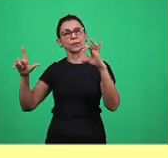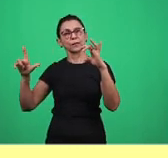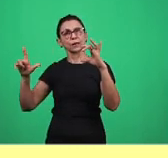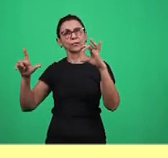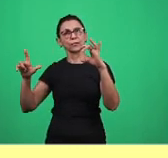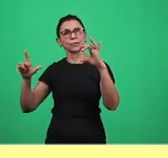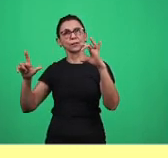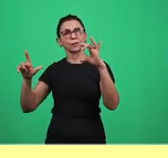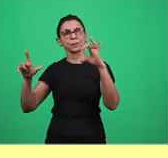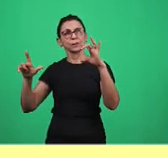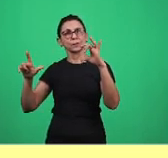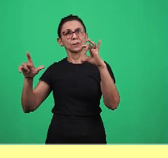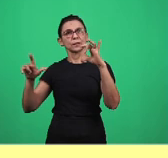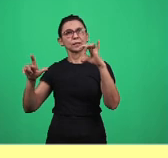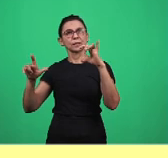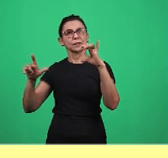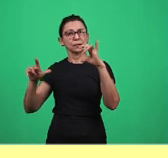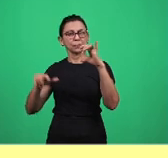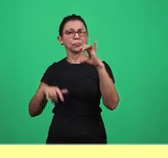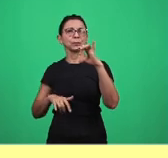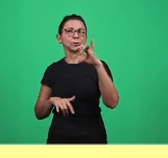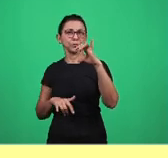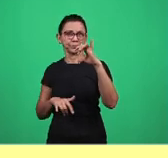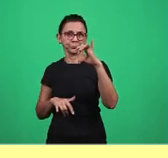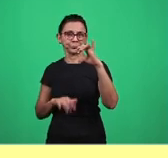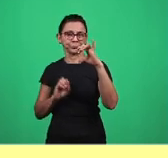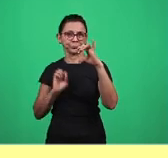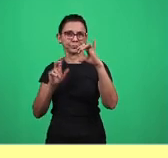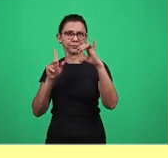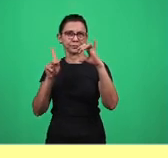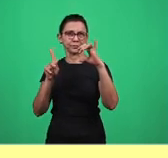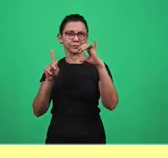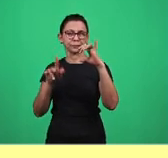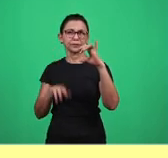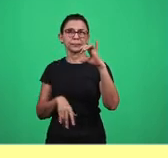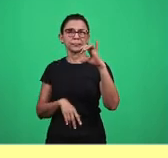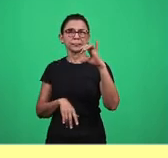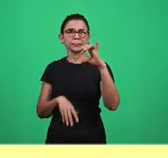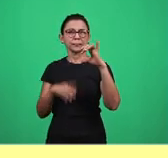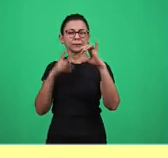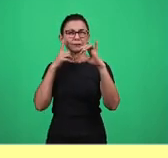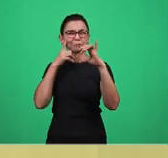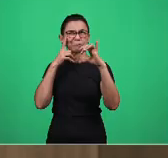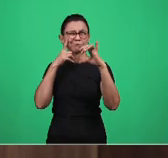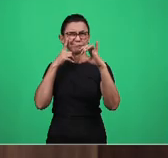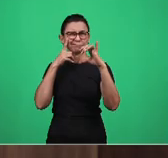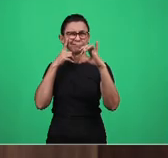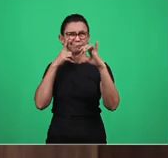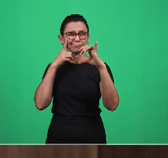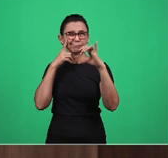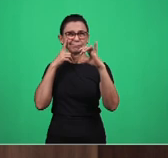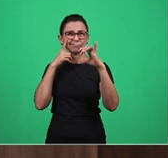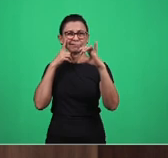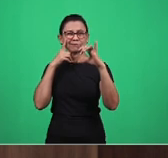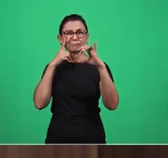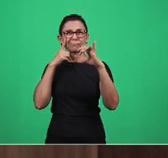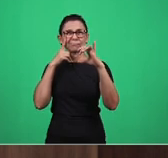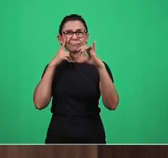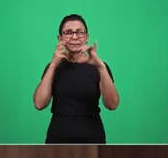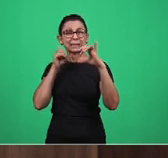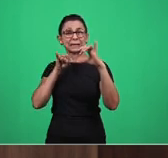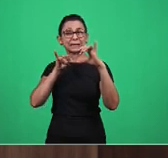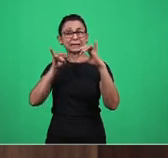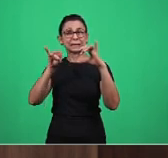donc entraîner la note si, derrière et le premier trou. Nous allons